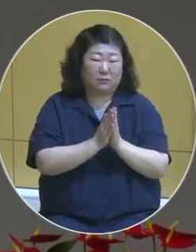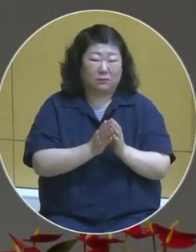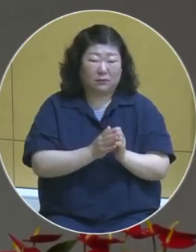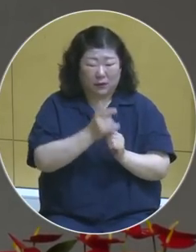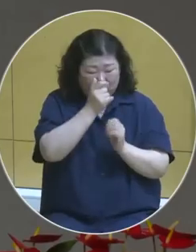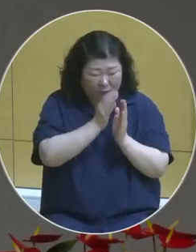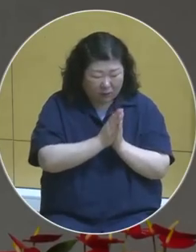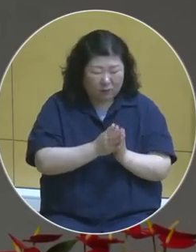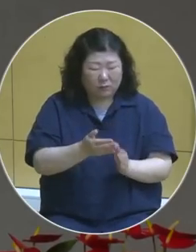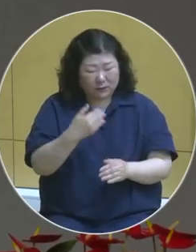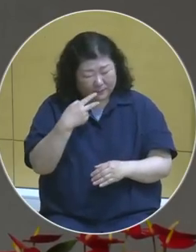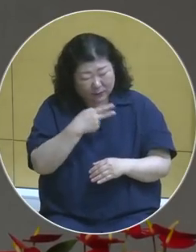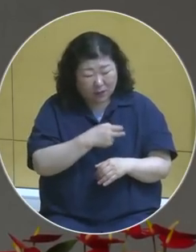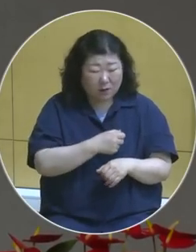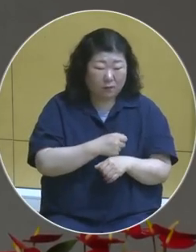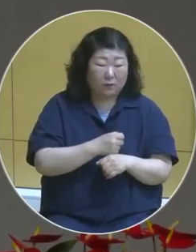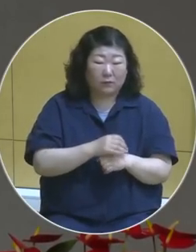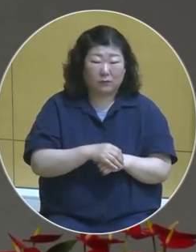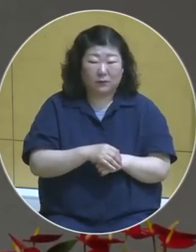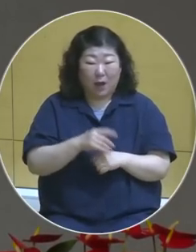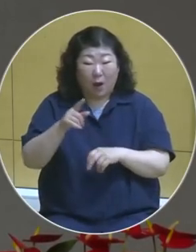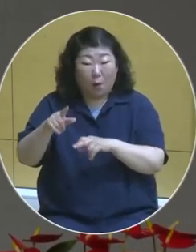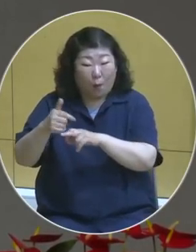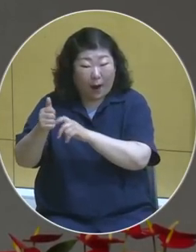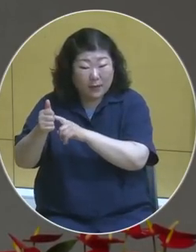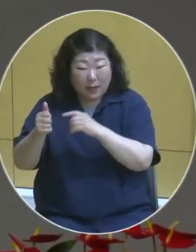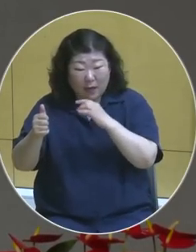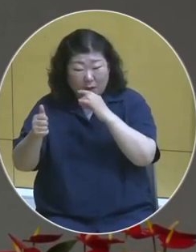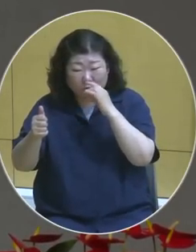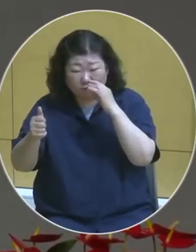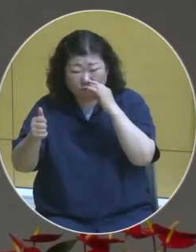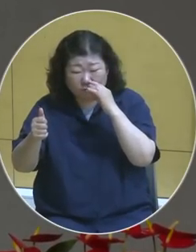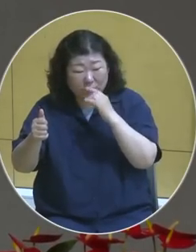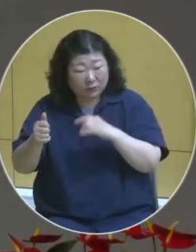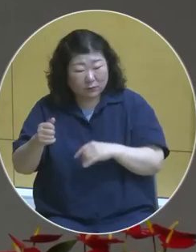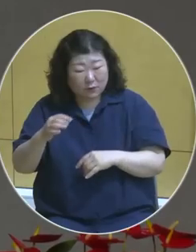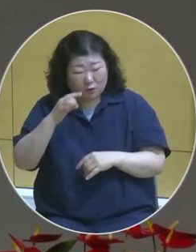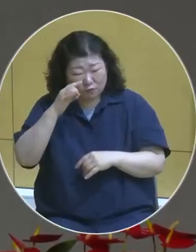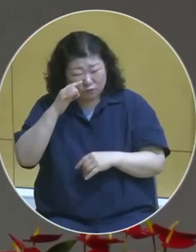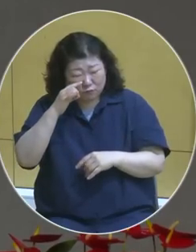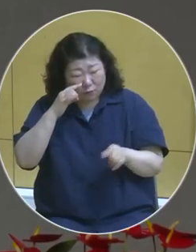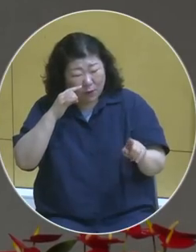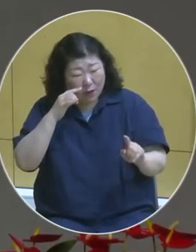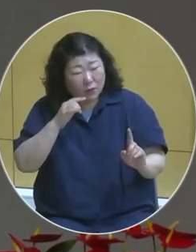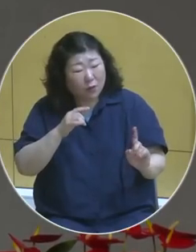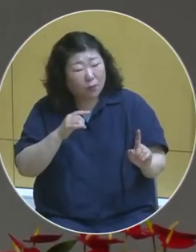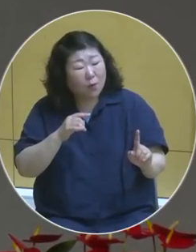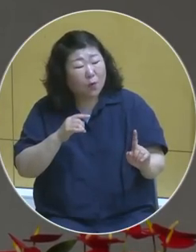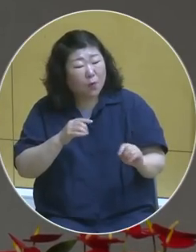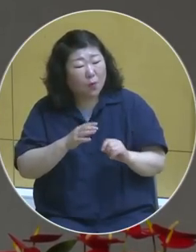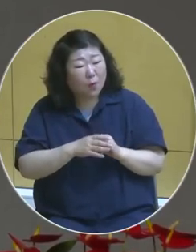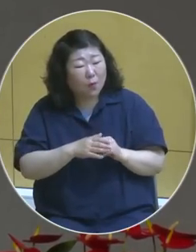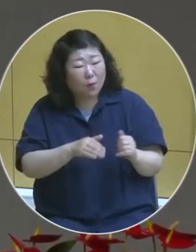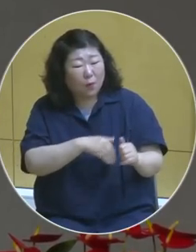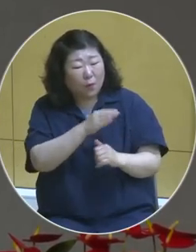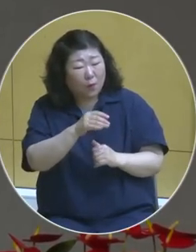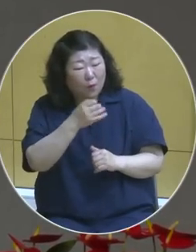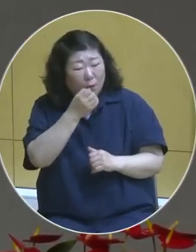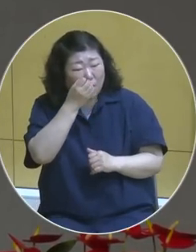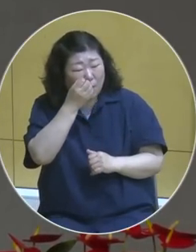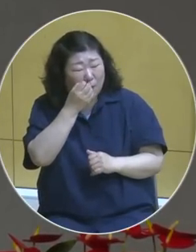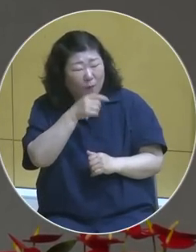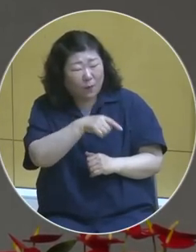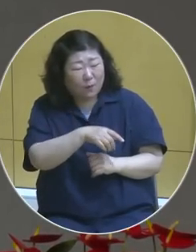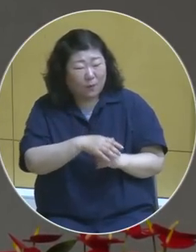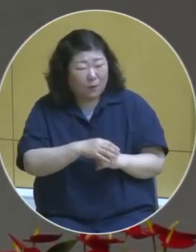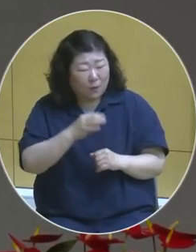금식하고 기도했습니다. 왕이 궁금해서 묻습니다. 느헤미야, 너 요즘 상황이 심상찮구나. 무슨 일이 있냐? 그때 느헤미야가